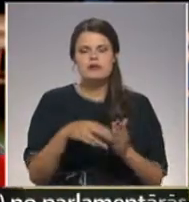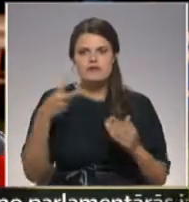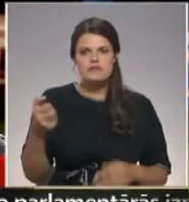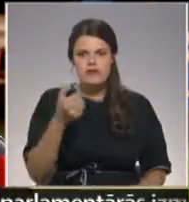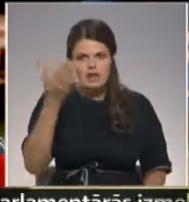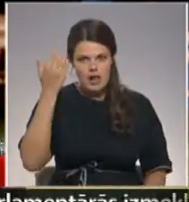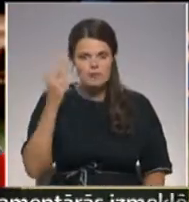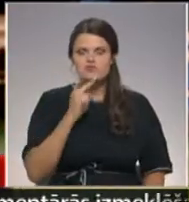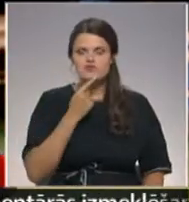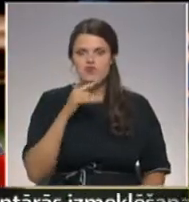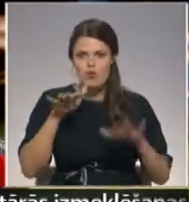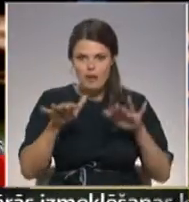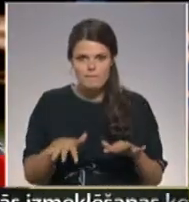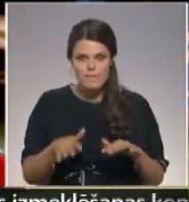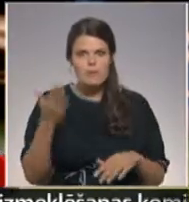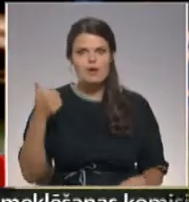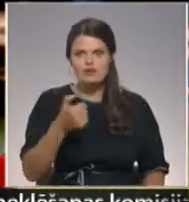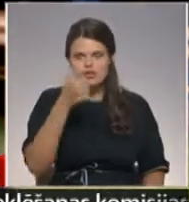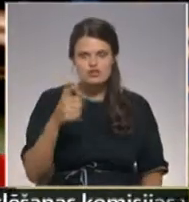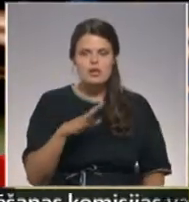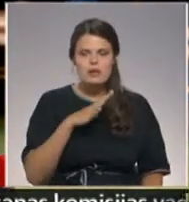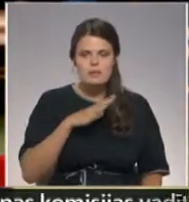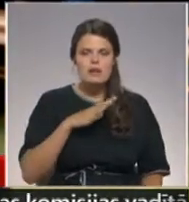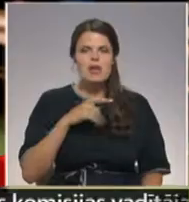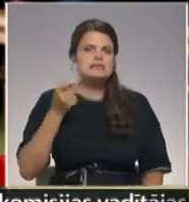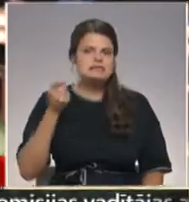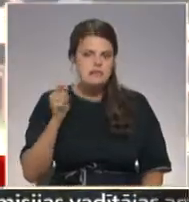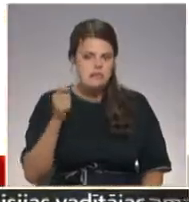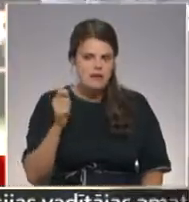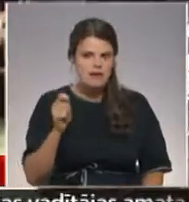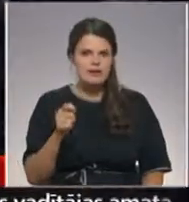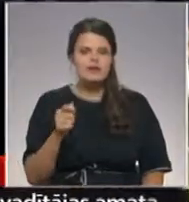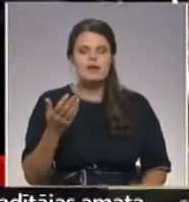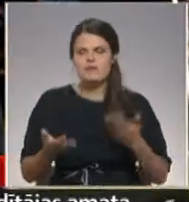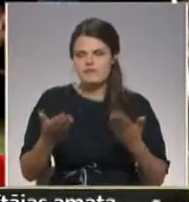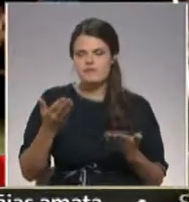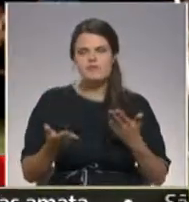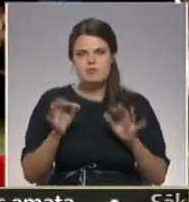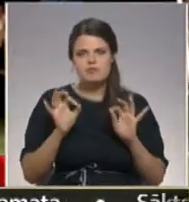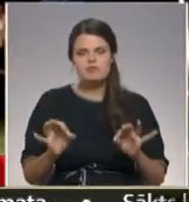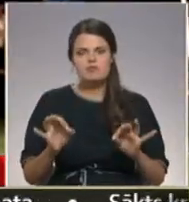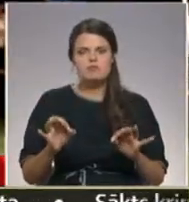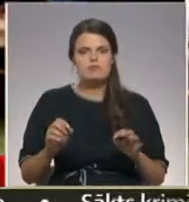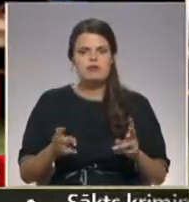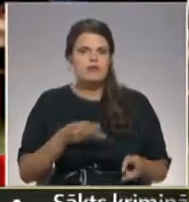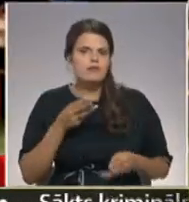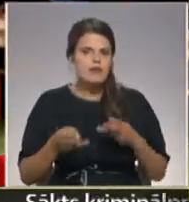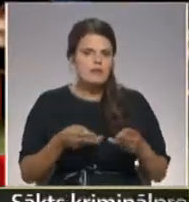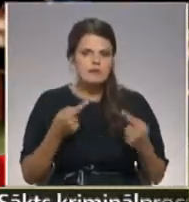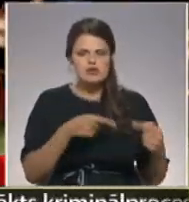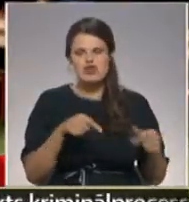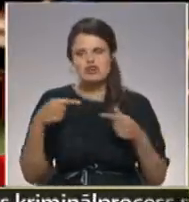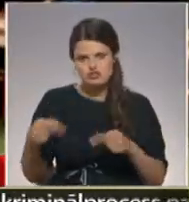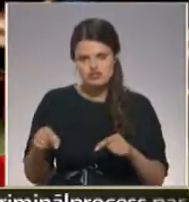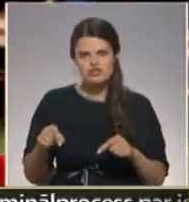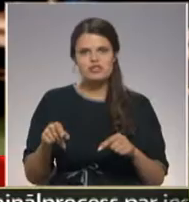gadus atpakaļ Somijā, pagājušajā gadā biju Barcelonā. Jā, varbūt temperaments